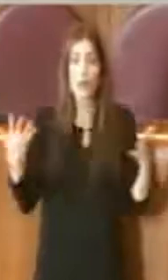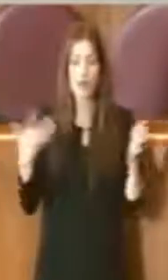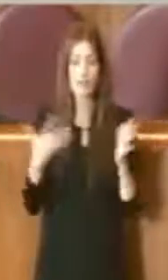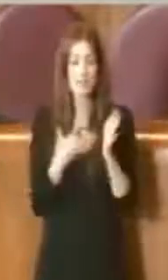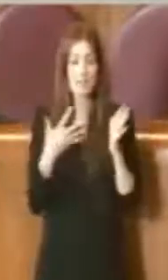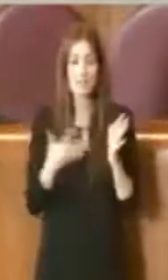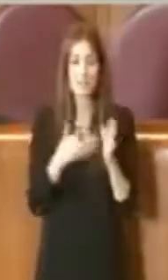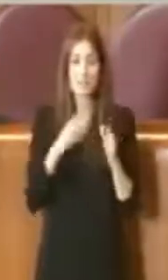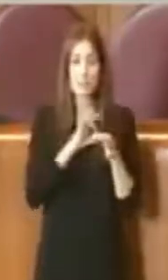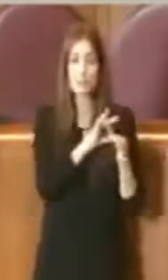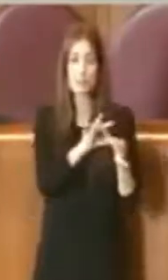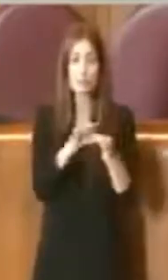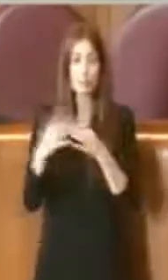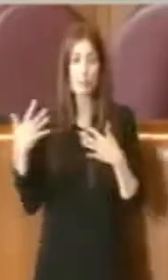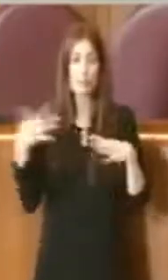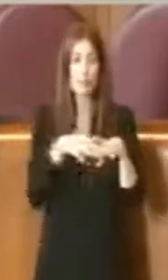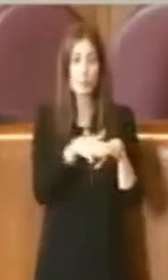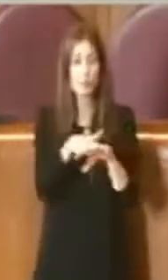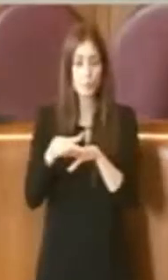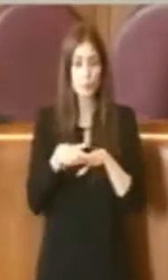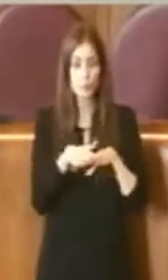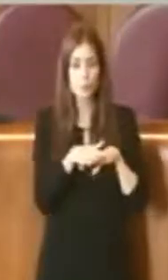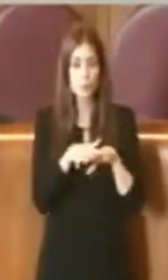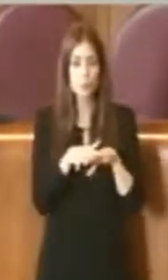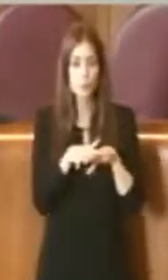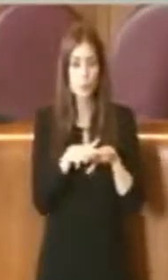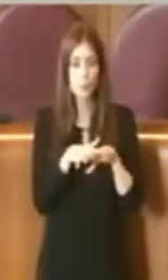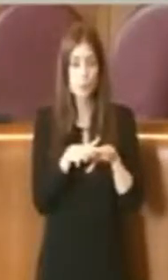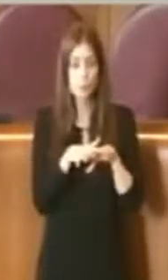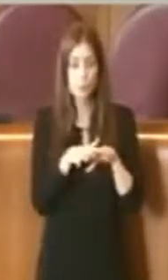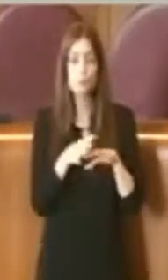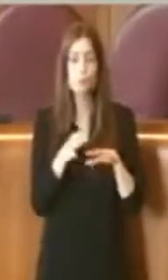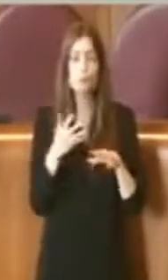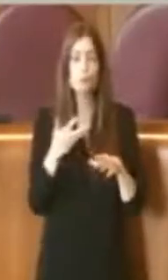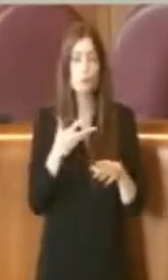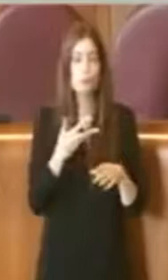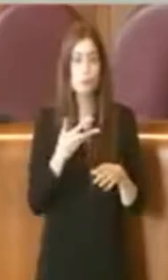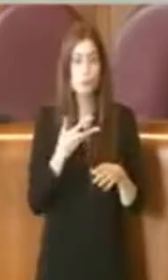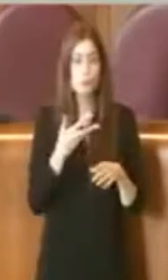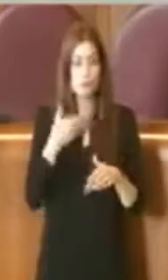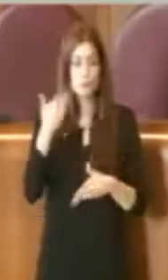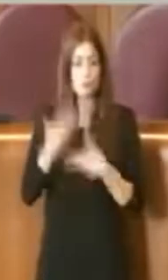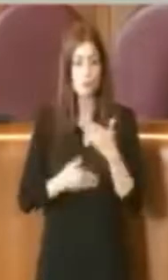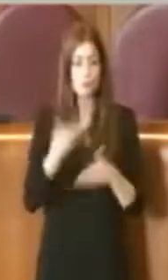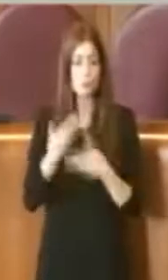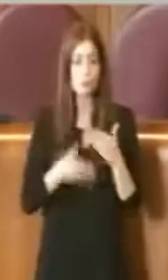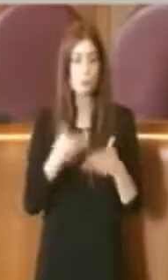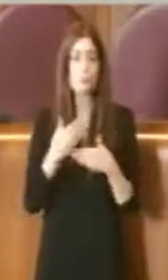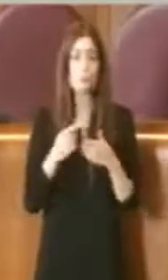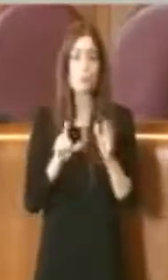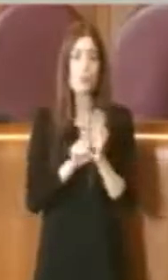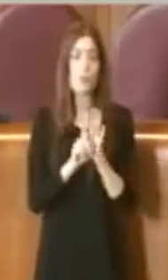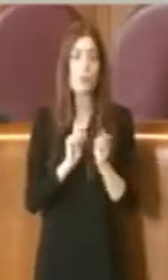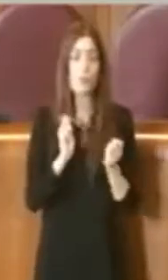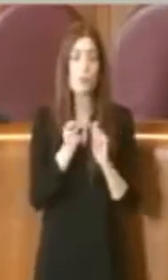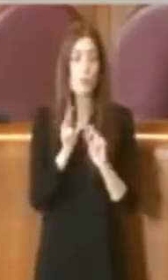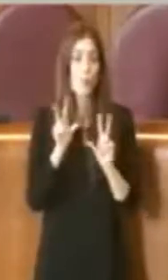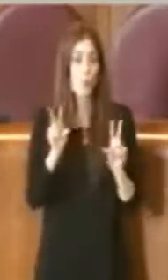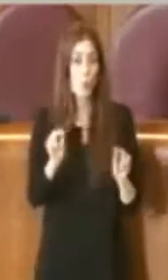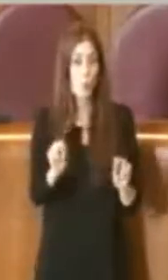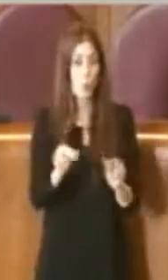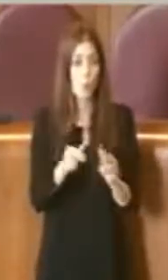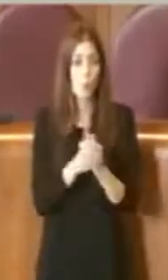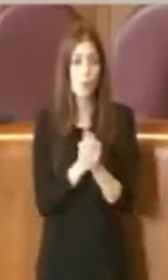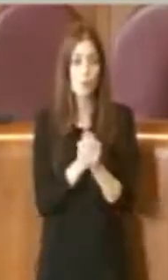più interconnesso costituiscono elementi centrali per l'avvio di una stagione di riforme. Se ci stiamo